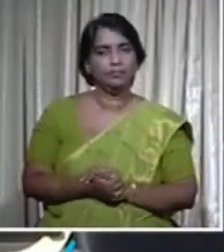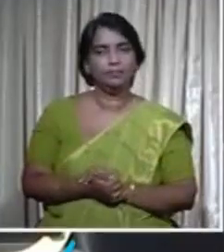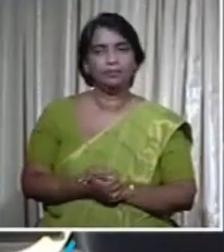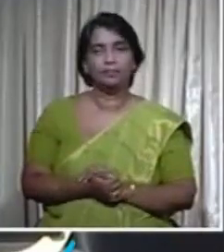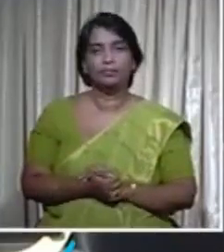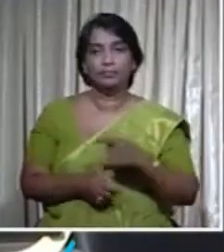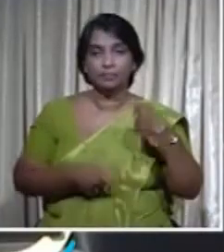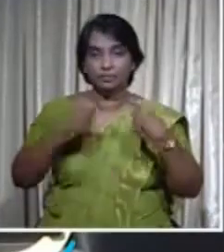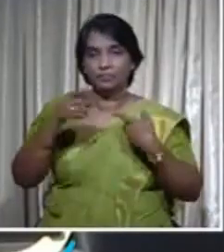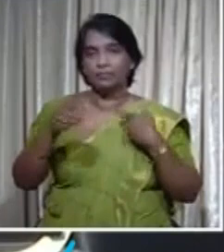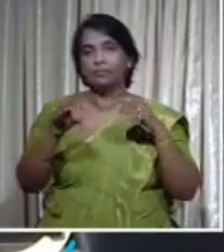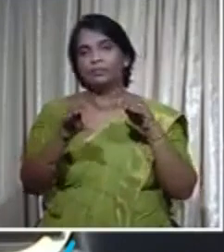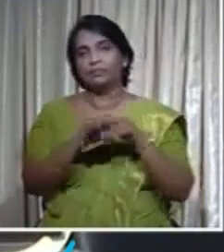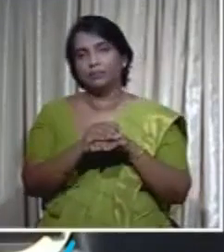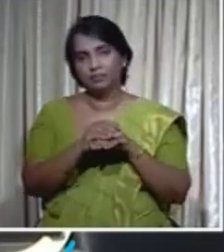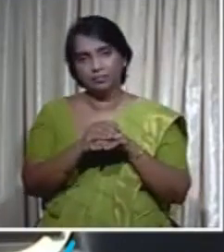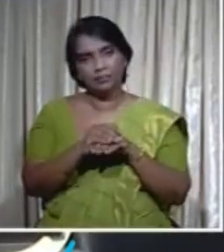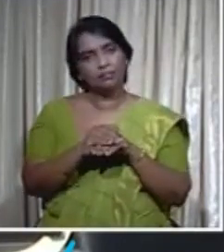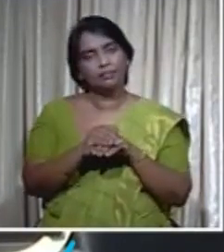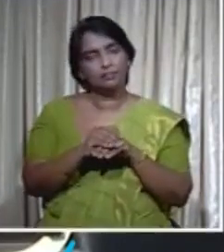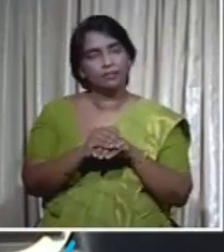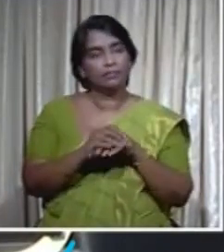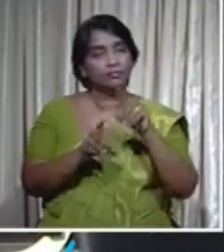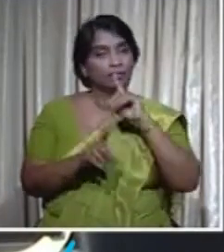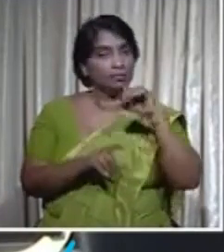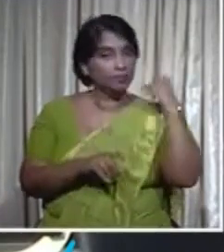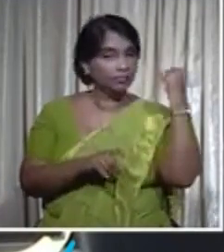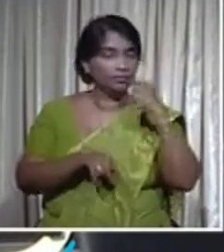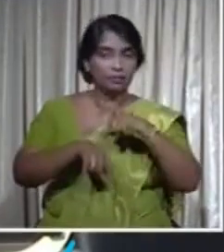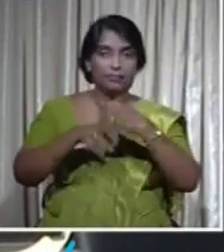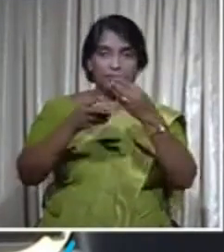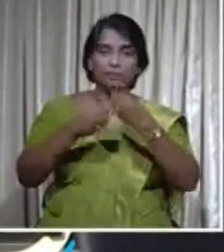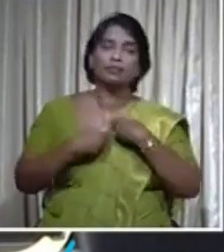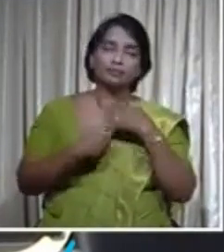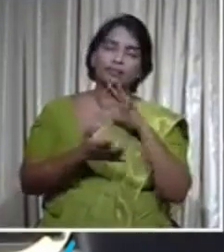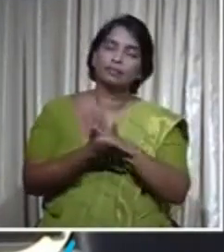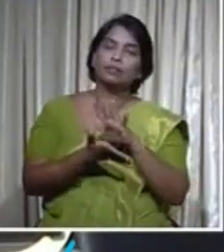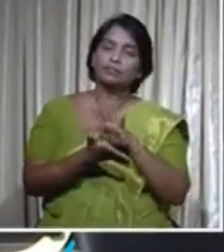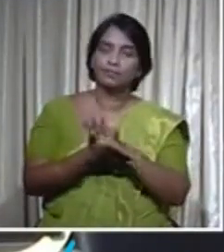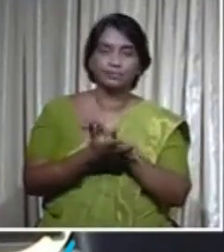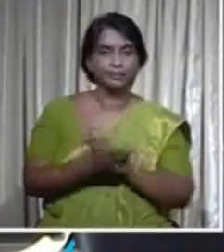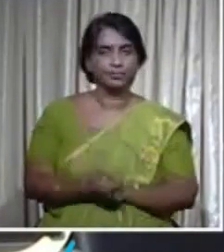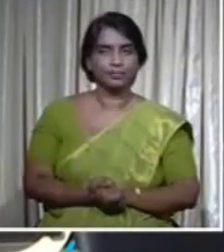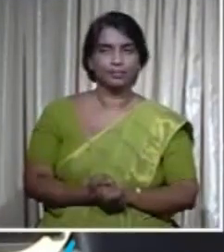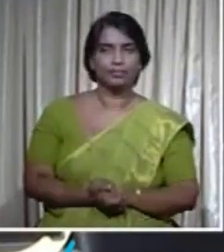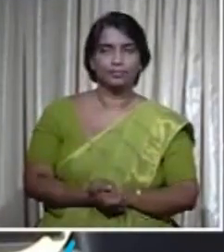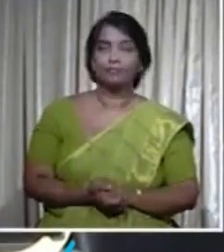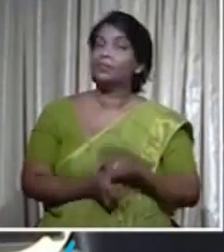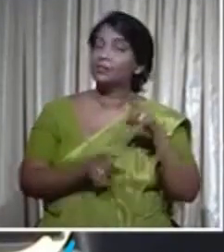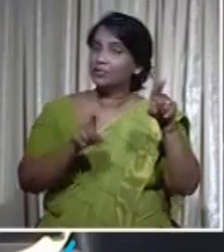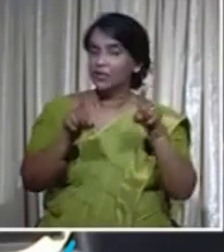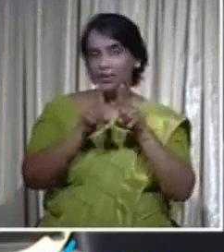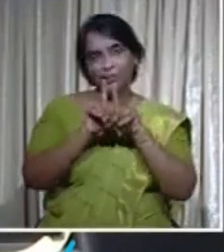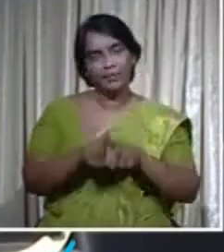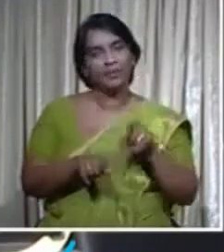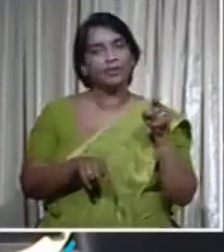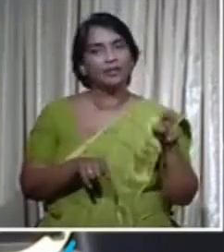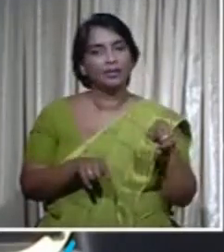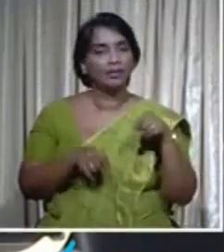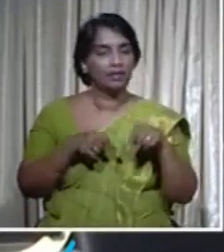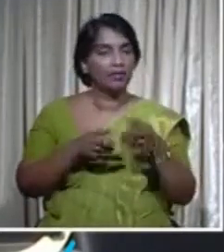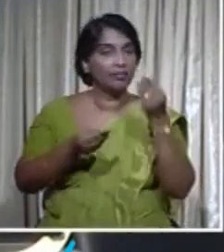சுவதிலே சில கருத்துக்களை சொல்லலாம் என்று நான் விளைகின்றேன். அந்த அடிப்படையிலே இந்த வரவு செலவு திட்டம்